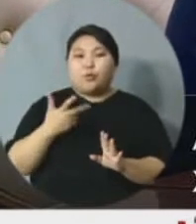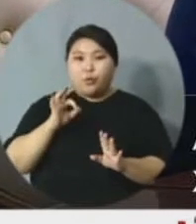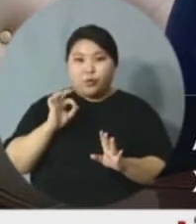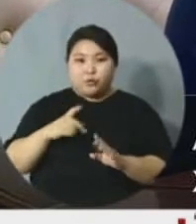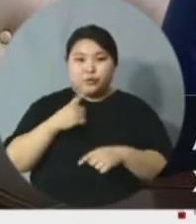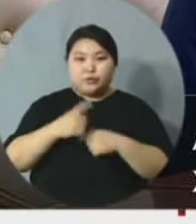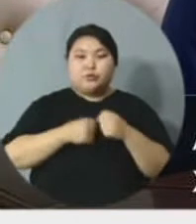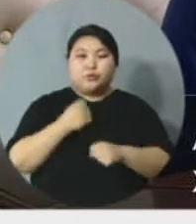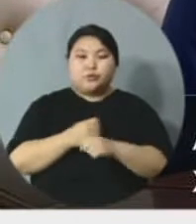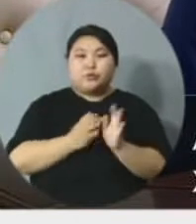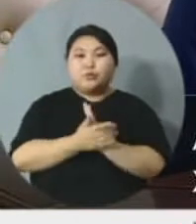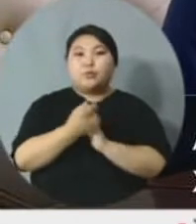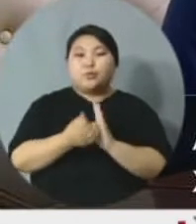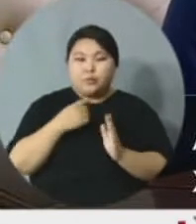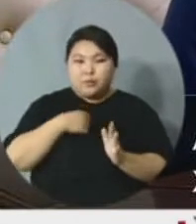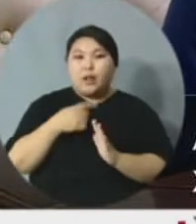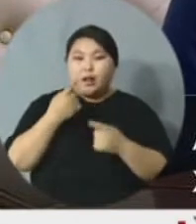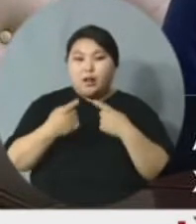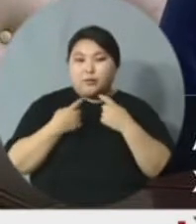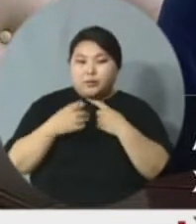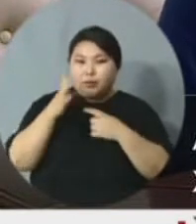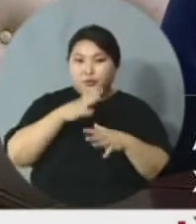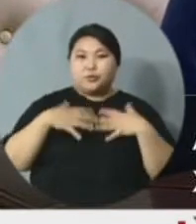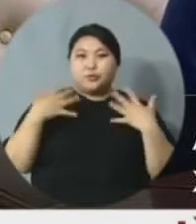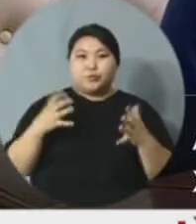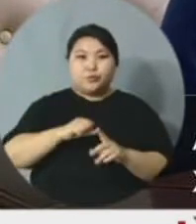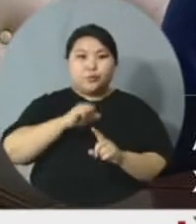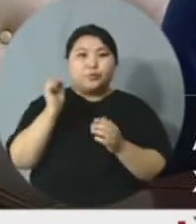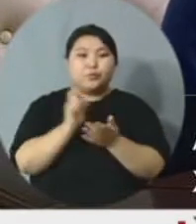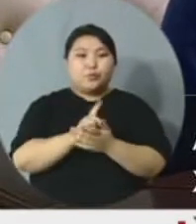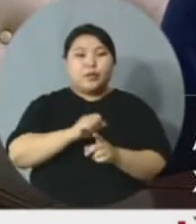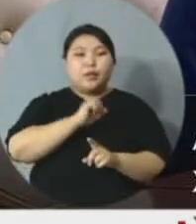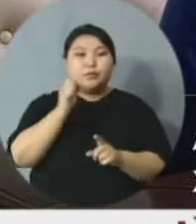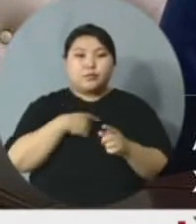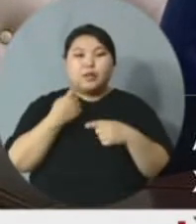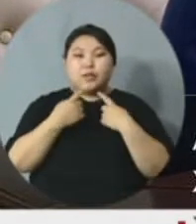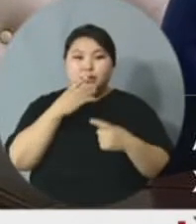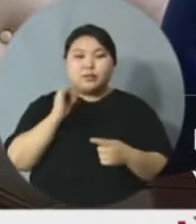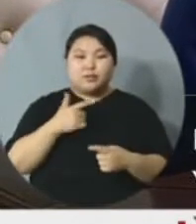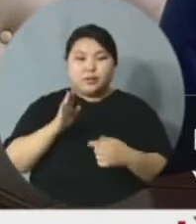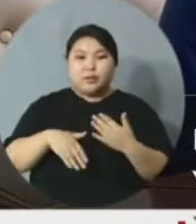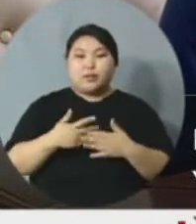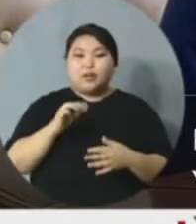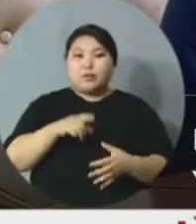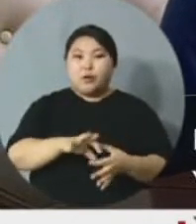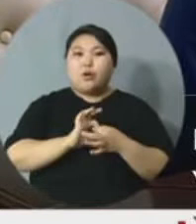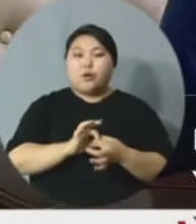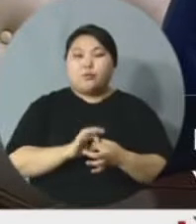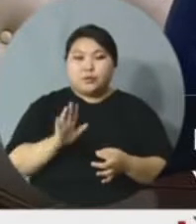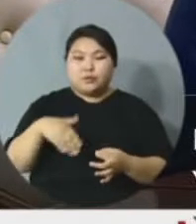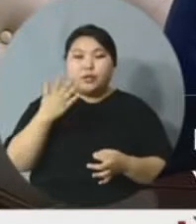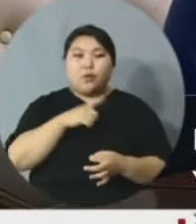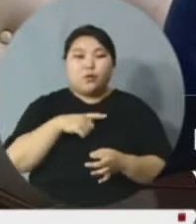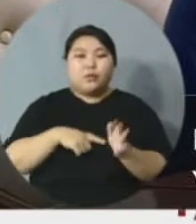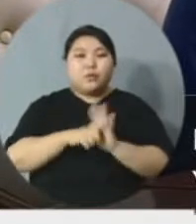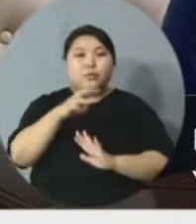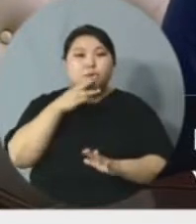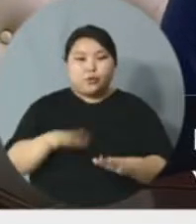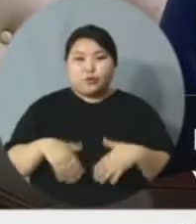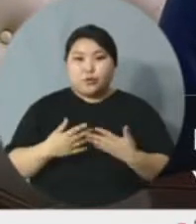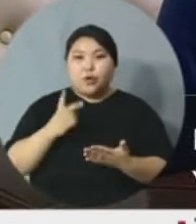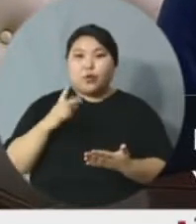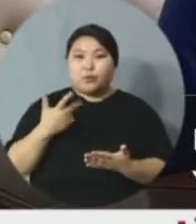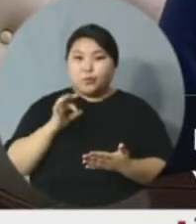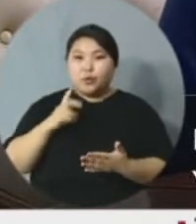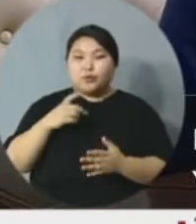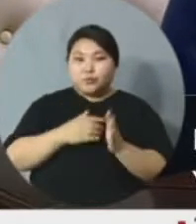23 он буюу за эрхчлэлийн төсвийг бас ярддаг их томхон чухал асуудлуудыг хэлцдэг. Тэгэхээр яг үүнтэй холбоотойгоор та эхлээд мэдээлэл өгөөч.